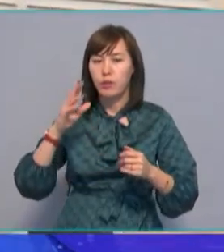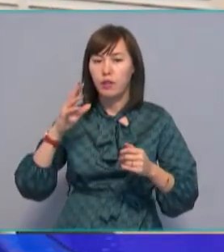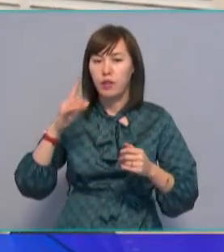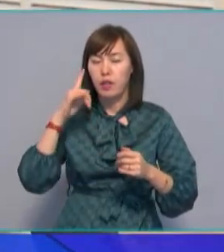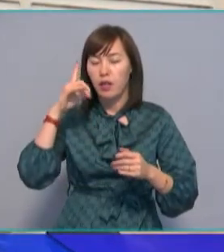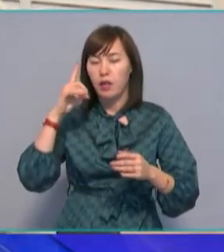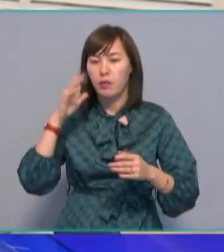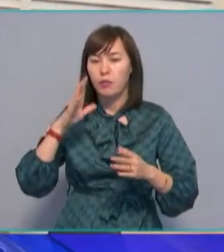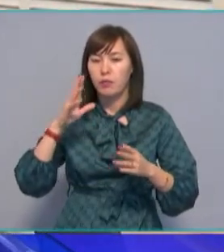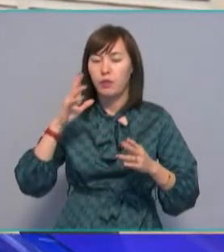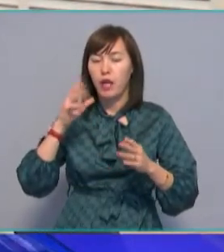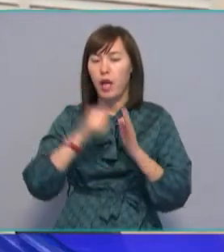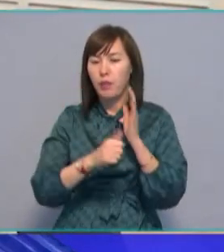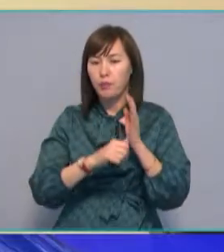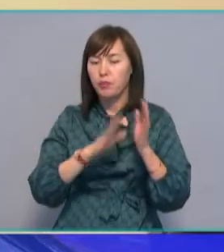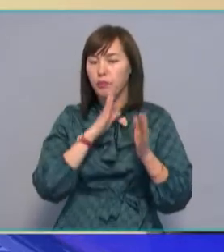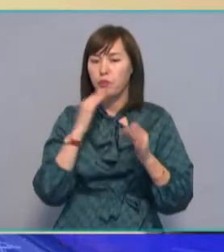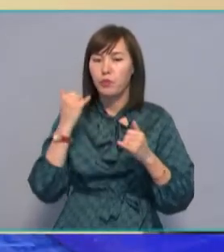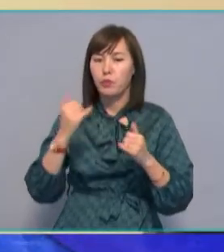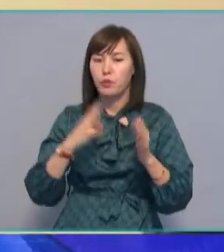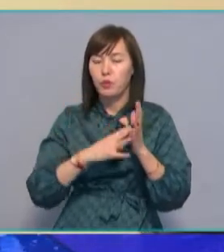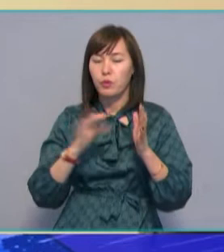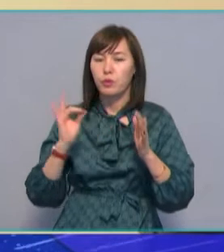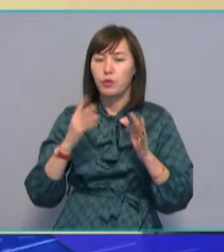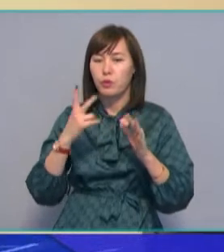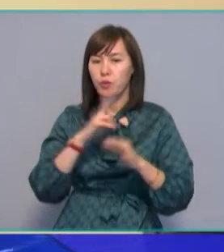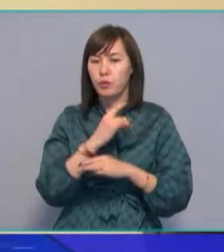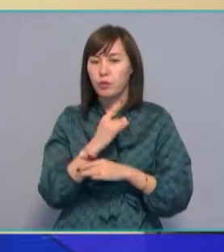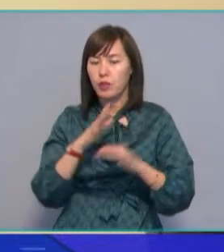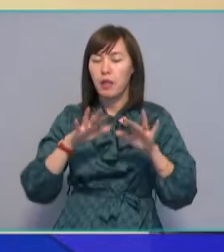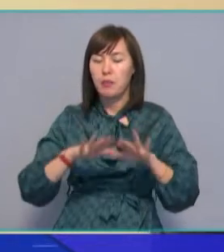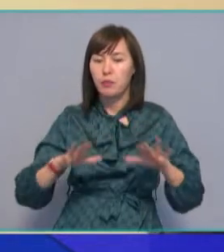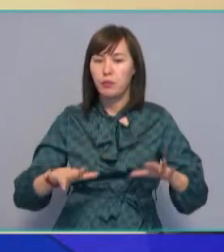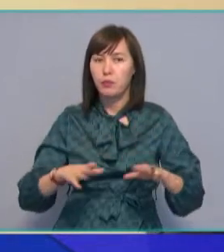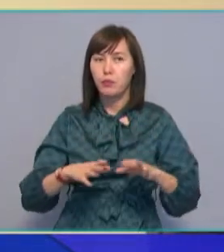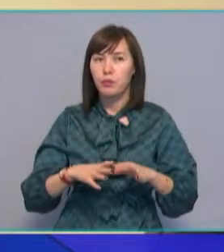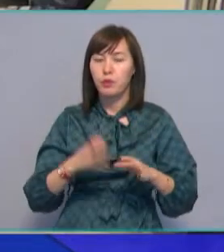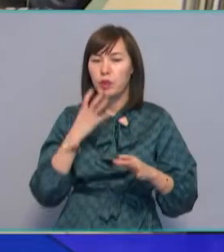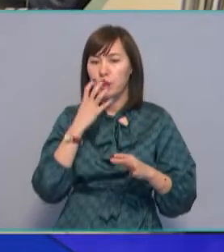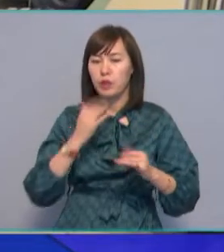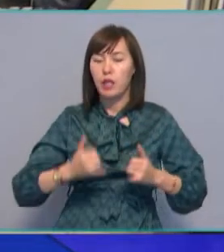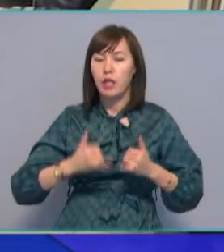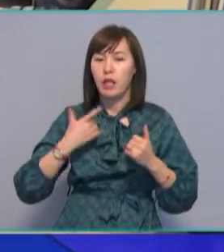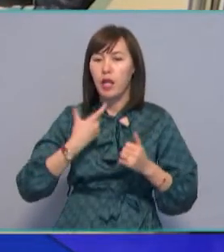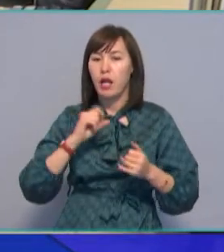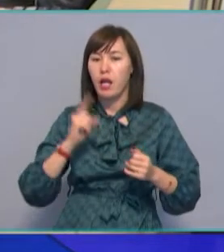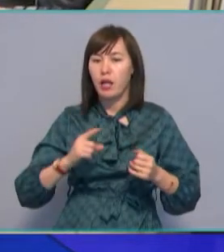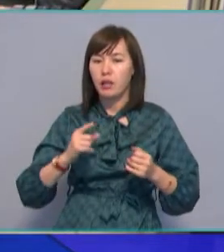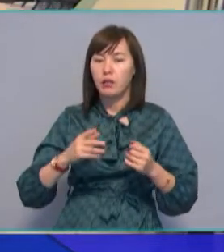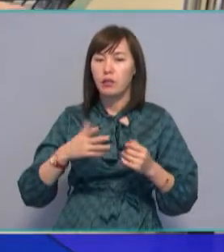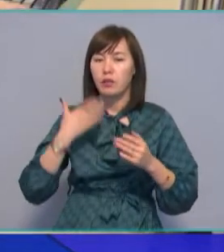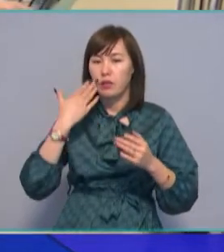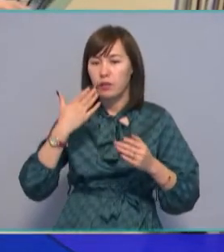жатқандығын айтқан. 66 жастағы әйел мен оның 9 және 3 жасар немерелері су жылытуға арналған газ колонкасынан